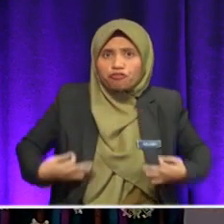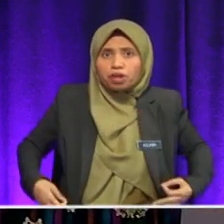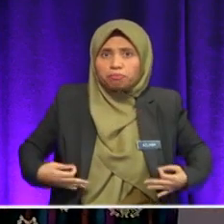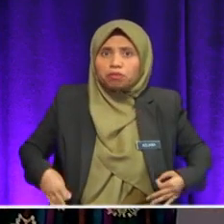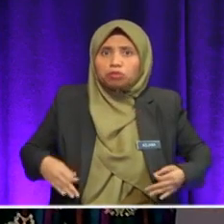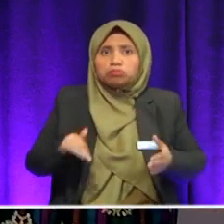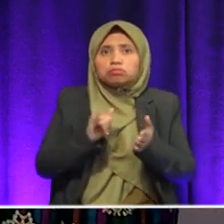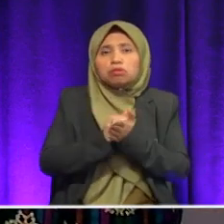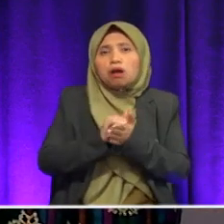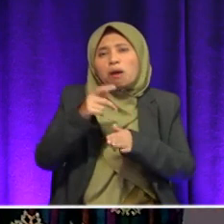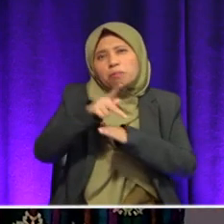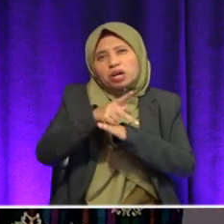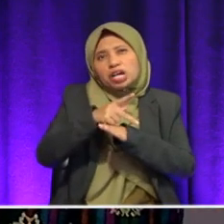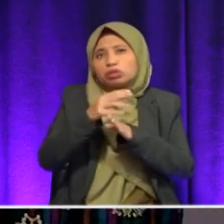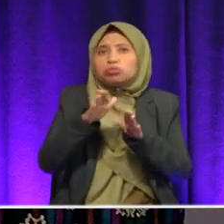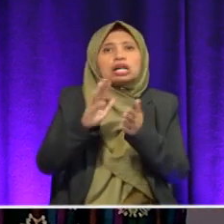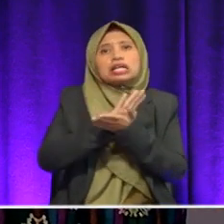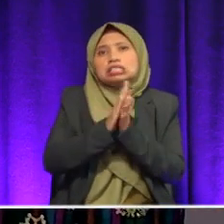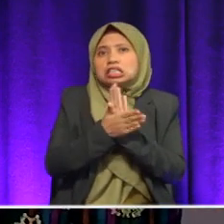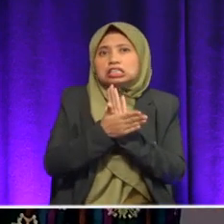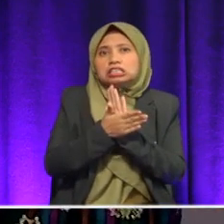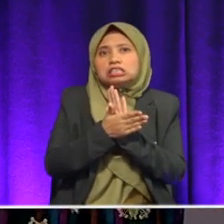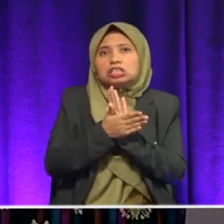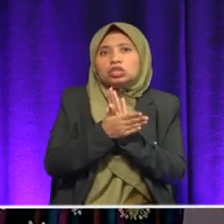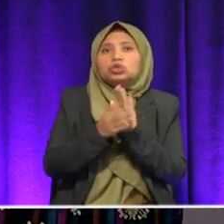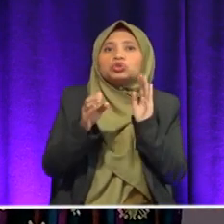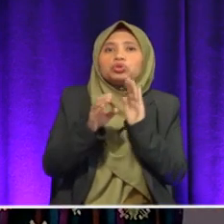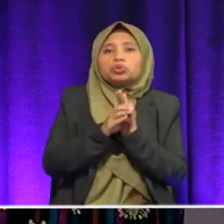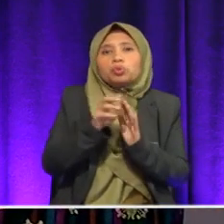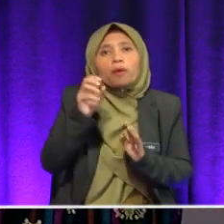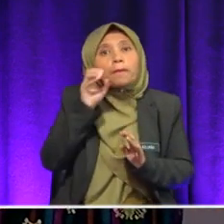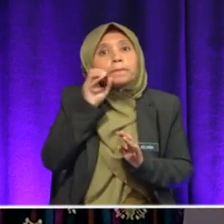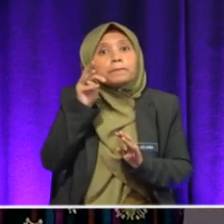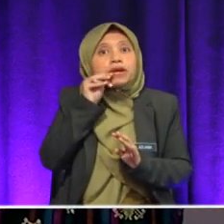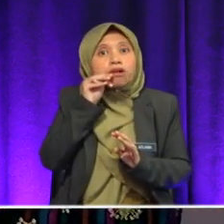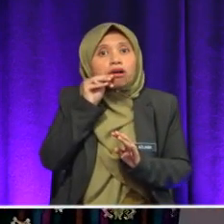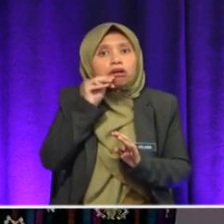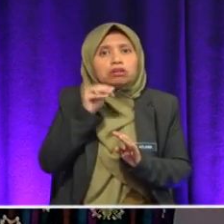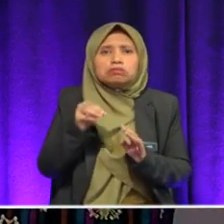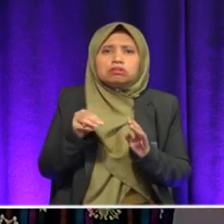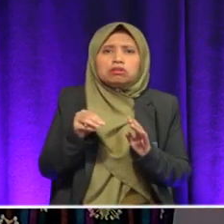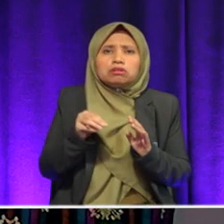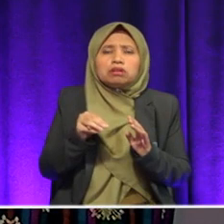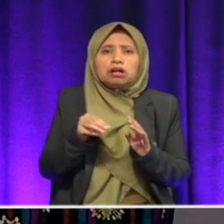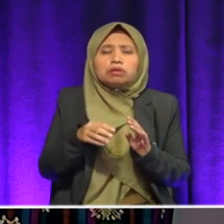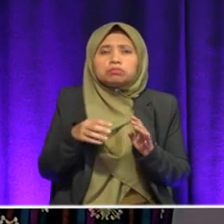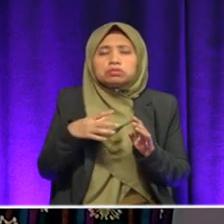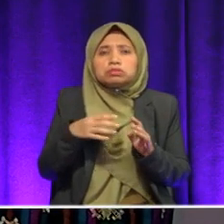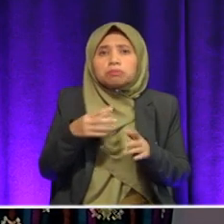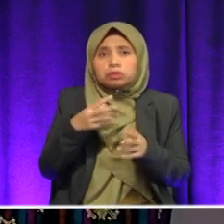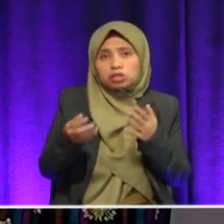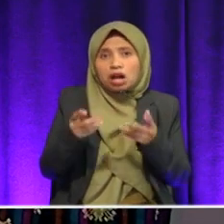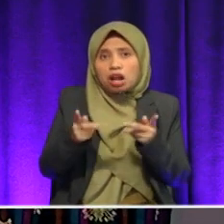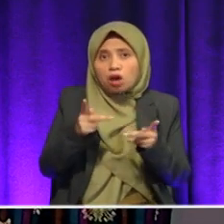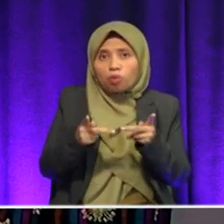tak akan terjadi macam Mira sendiri mungkin kalau tidak menjahit satu pakaian